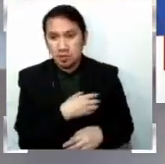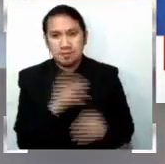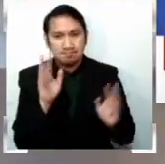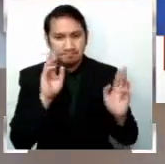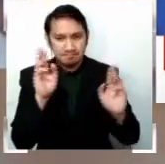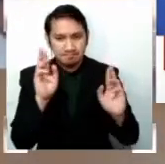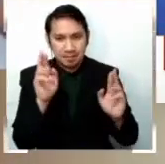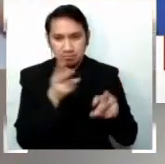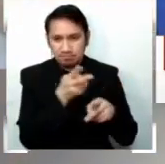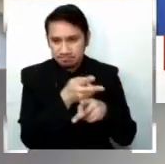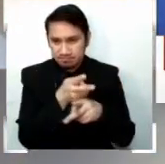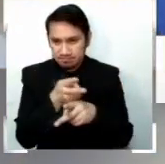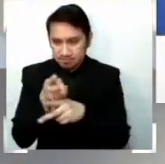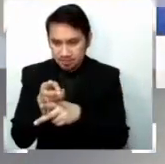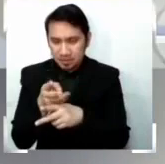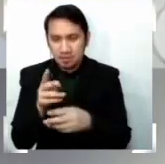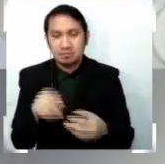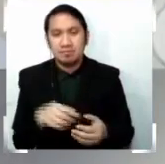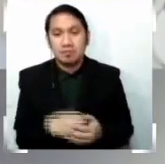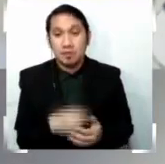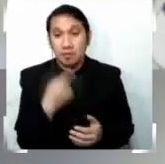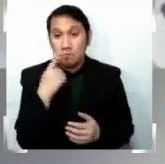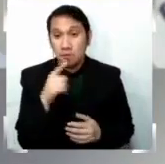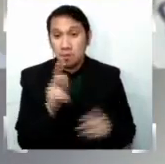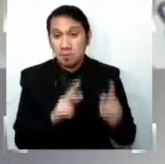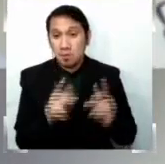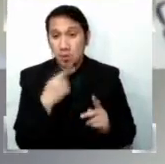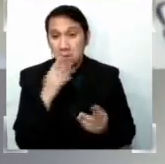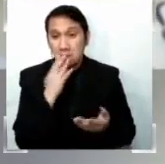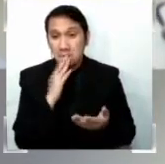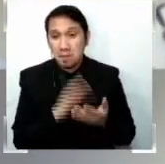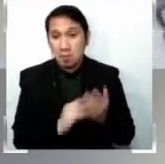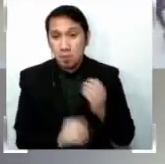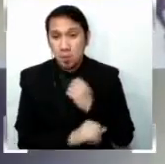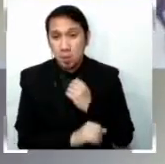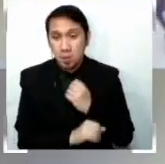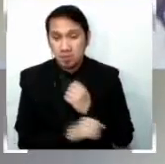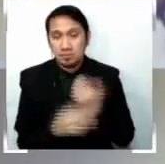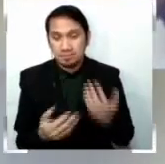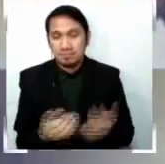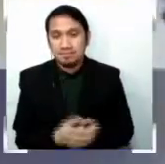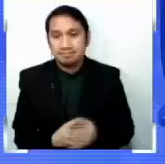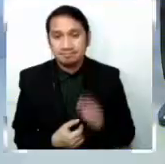magbantay laban sa masasamang loob. Ako si Jun Veneracion ang inyong saksi.